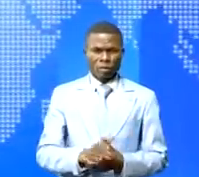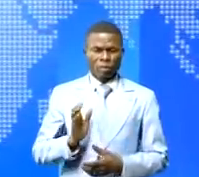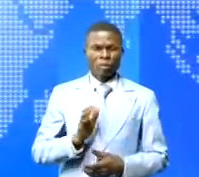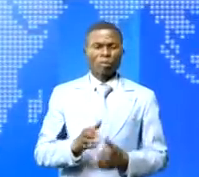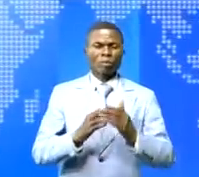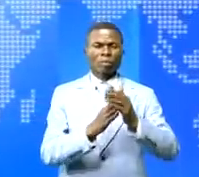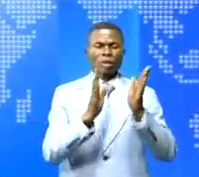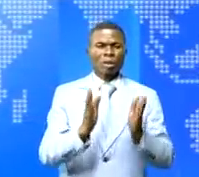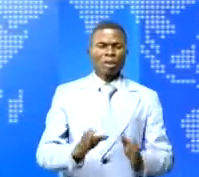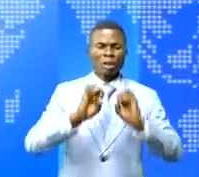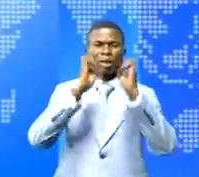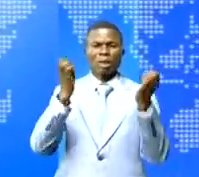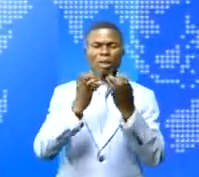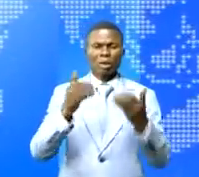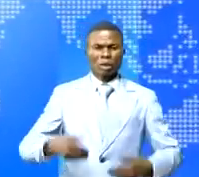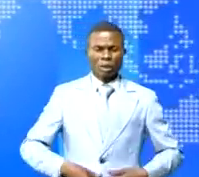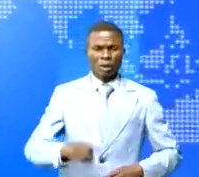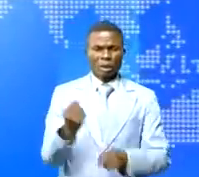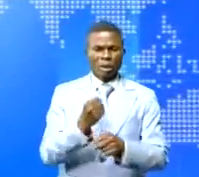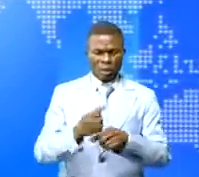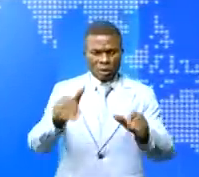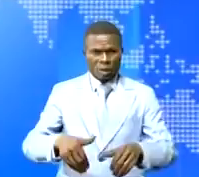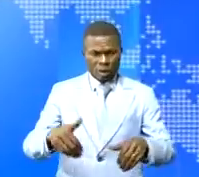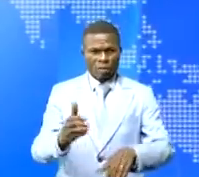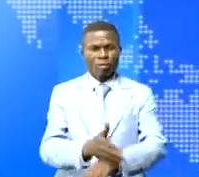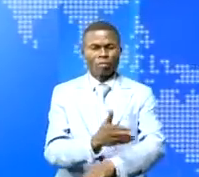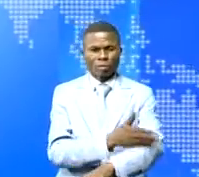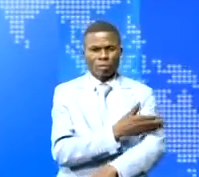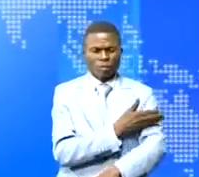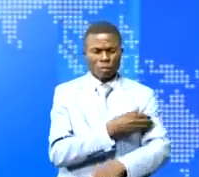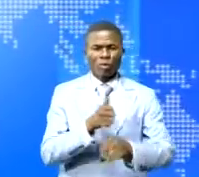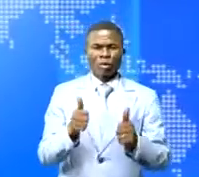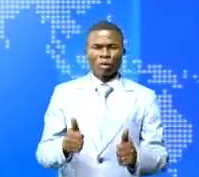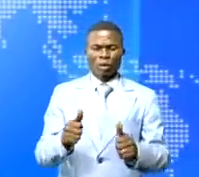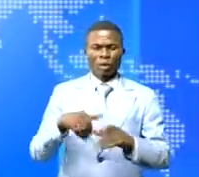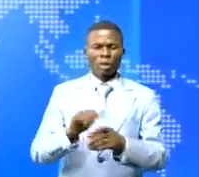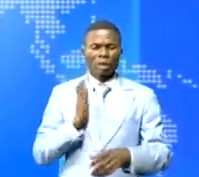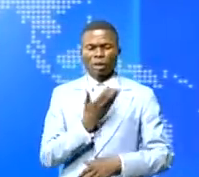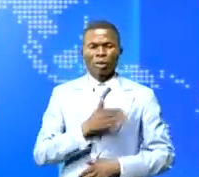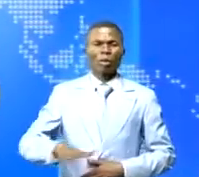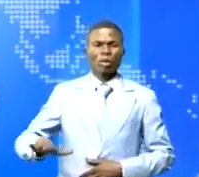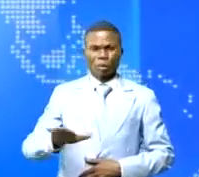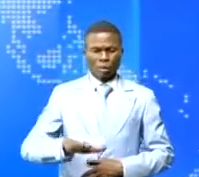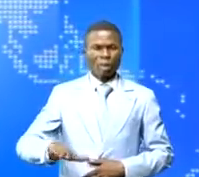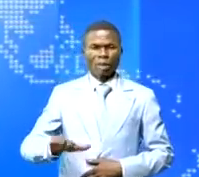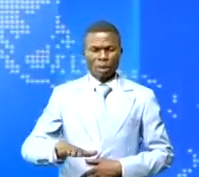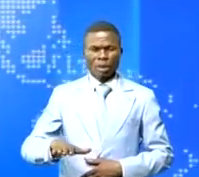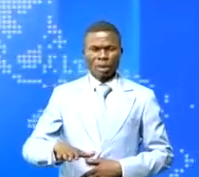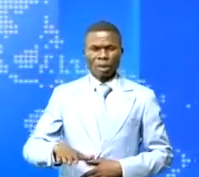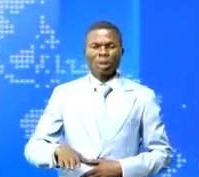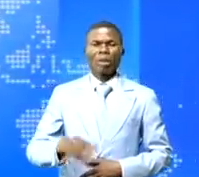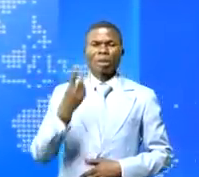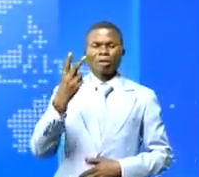L'entrepreneuriat de jeunes dans le secteur de l'agriculture est en train de prendre une option sérieuse en République démocratique du Congo.